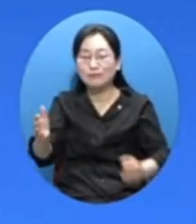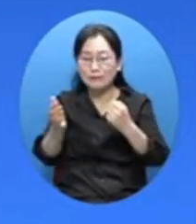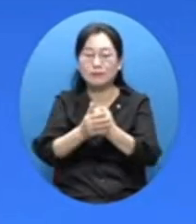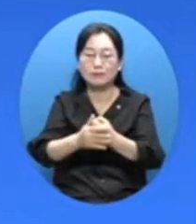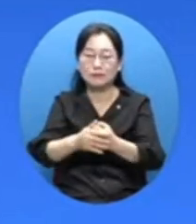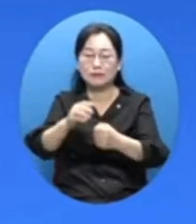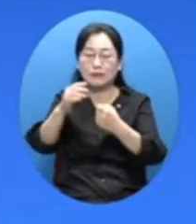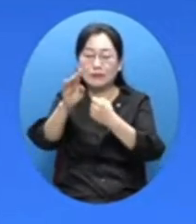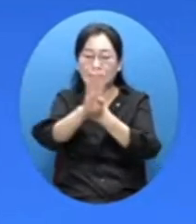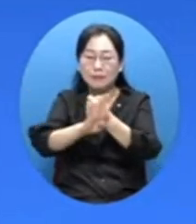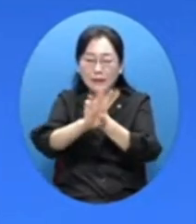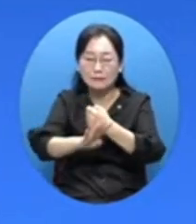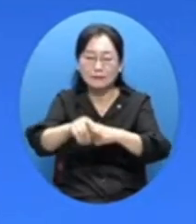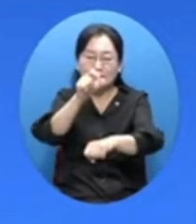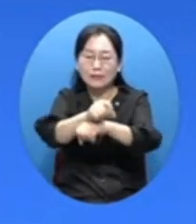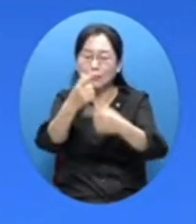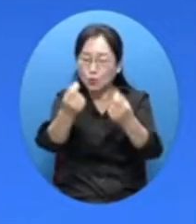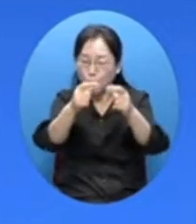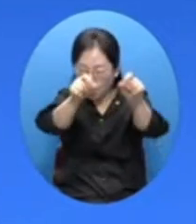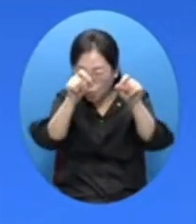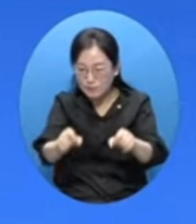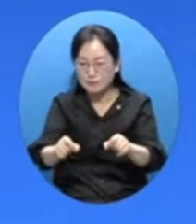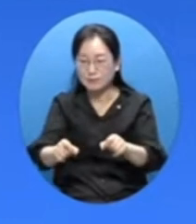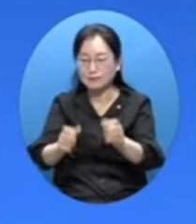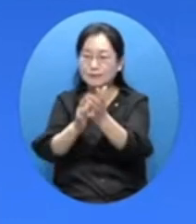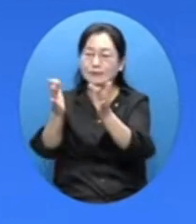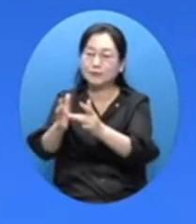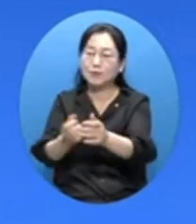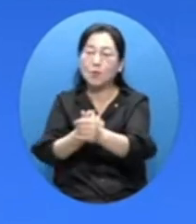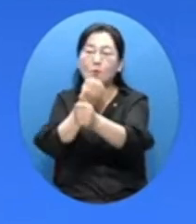돼가지고 예수님을 고발해서